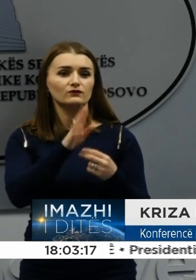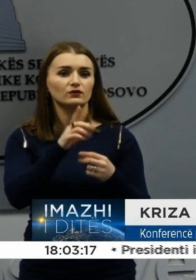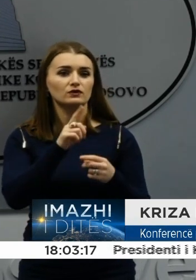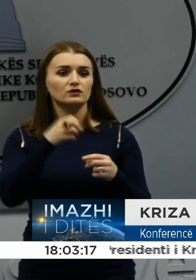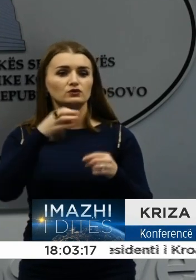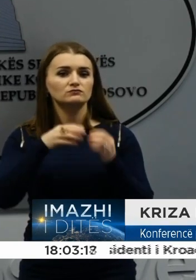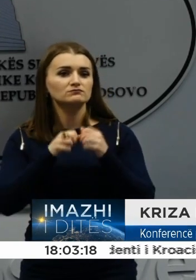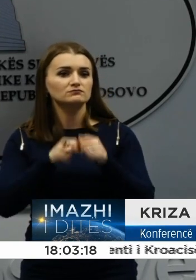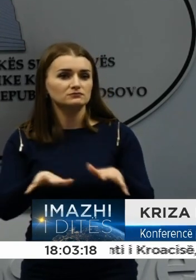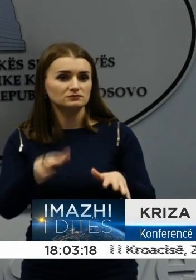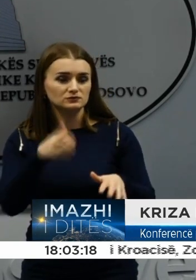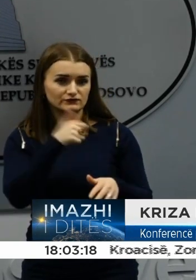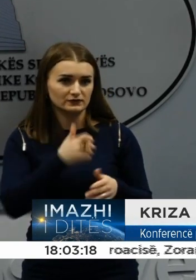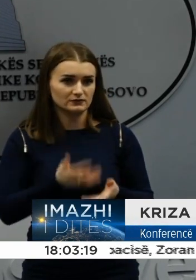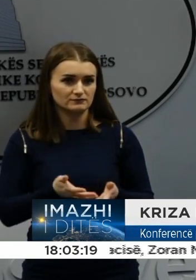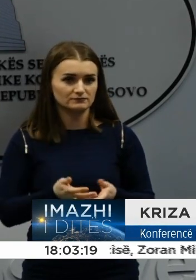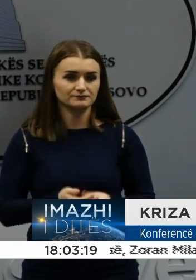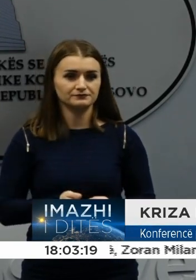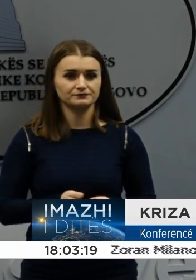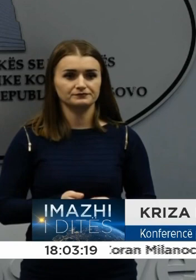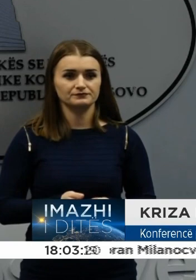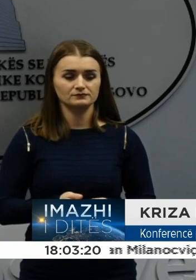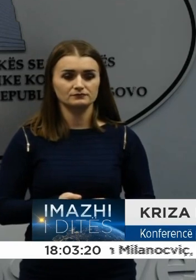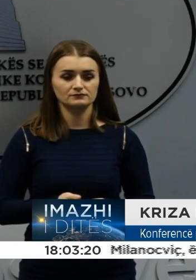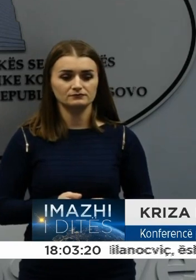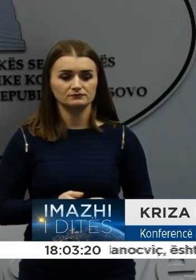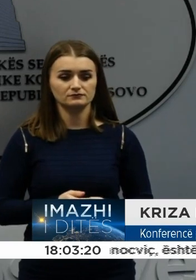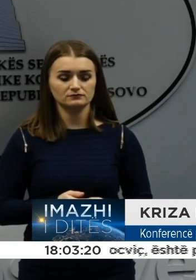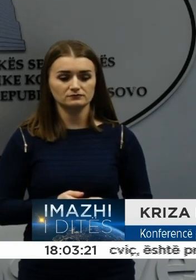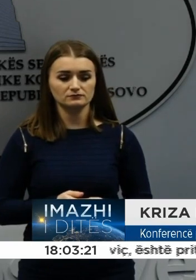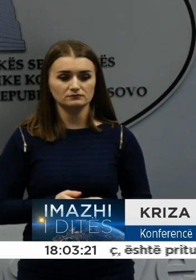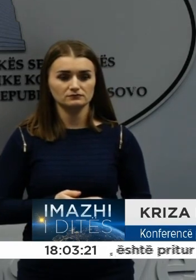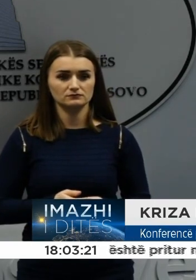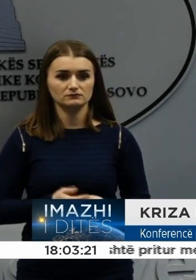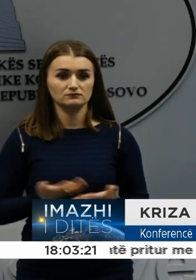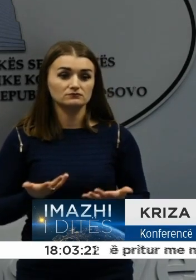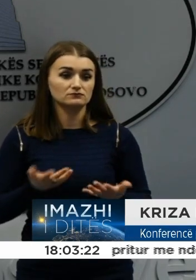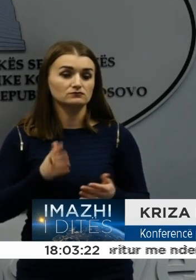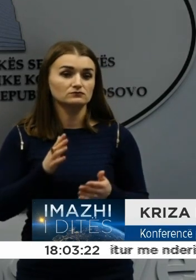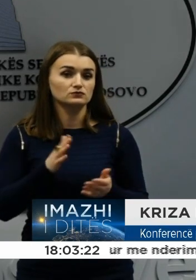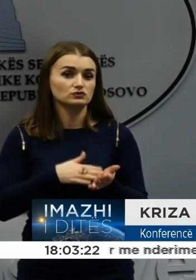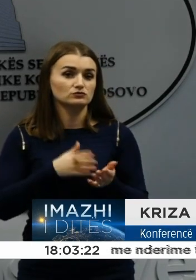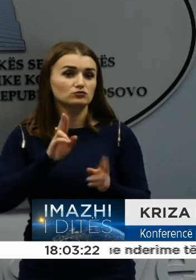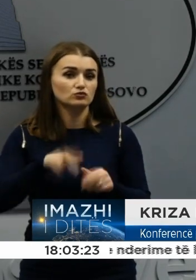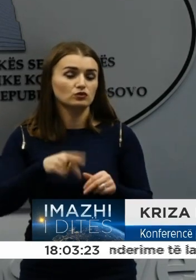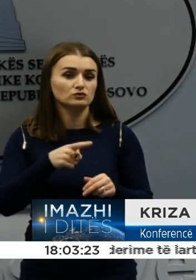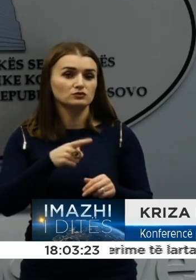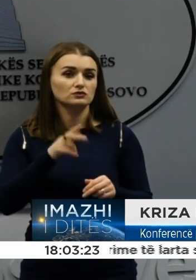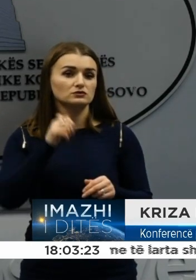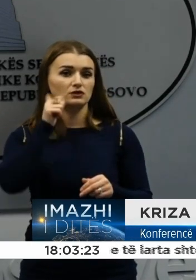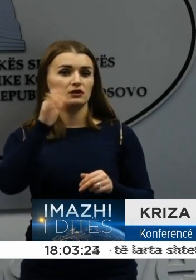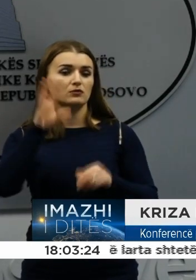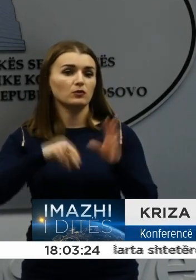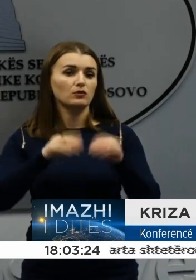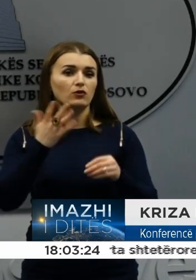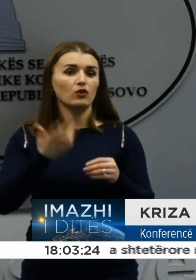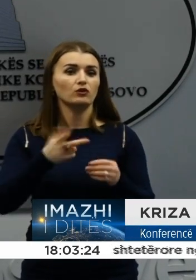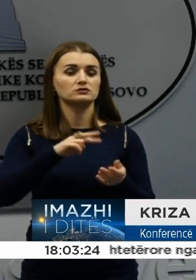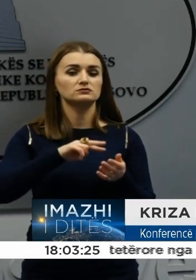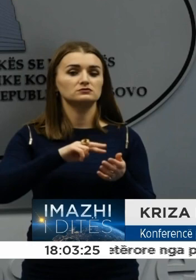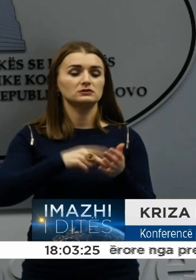tonë. Ndoshta ka pas të ndalje ma shpeshtja që aja mund të jetë lidhën edhe me pishtje teknike që në rjetë.